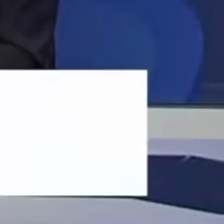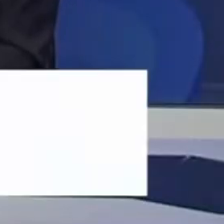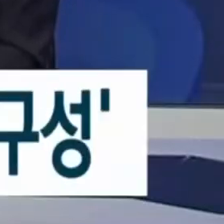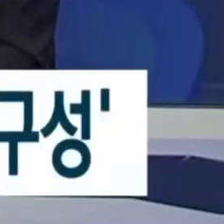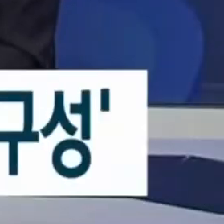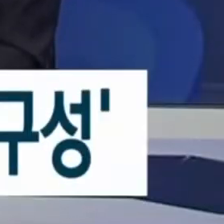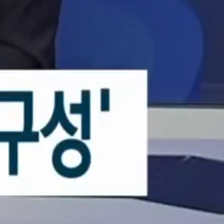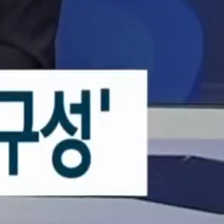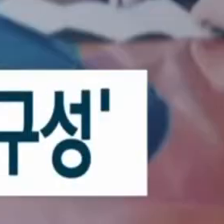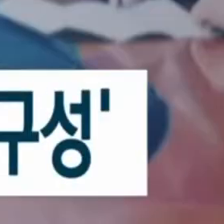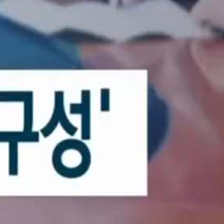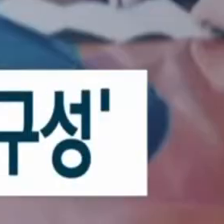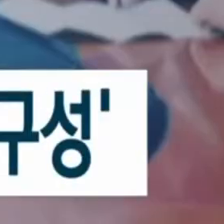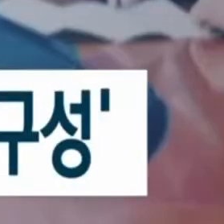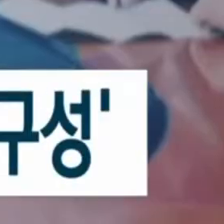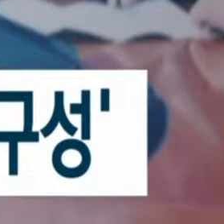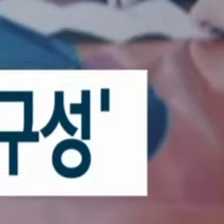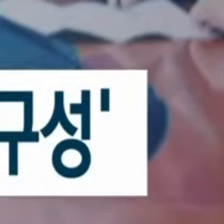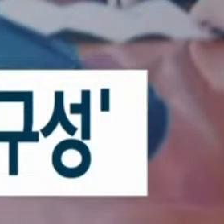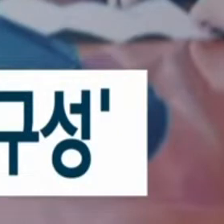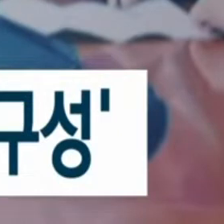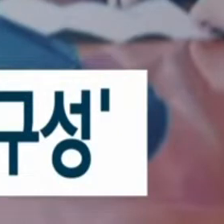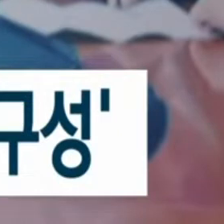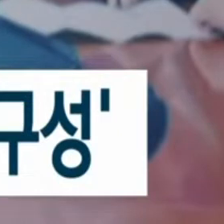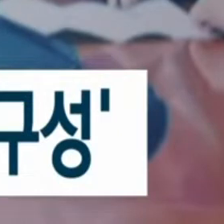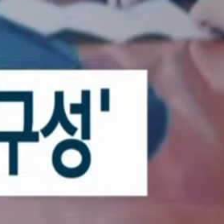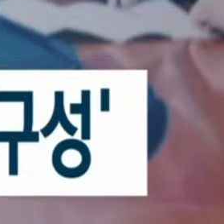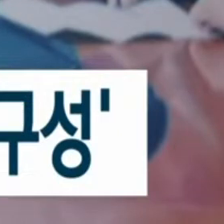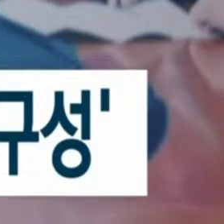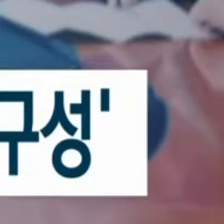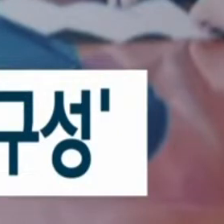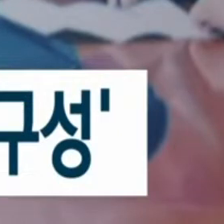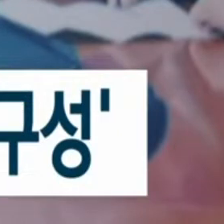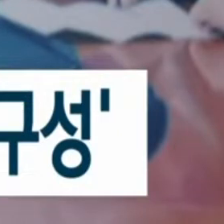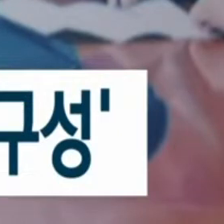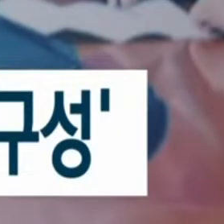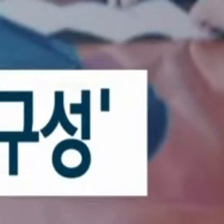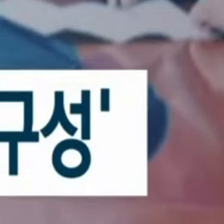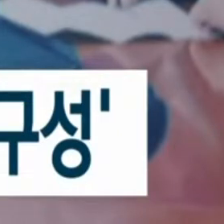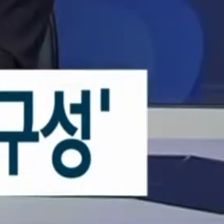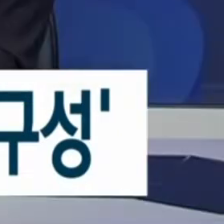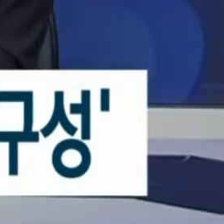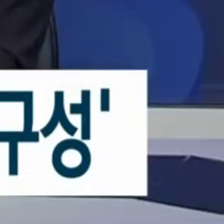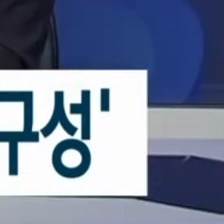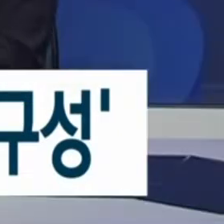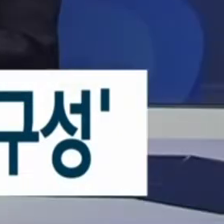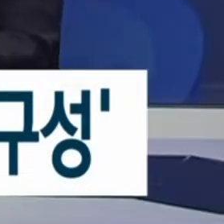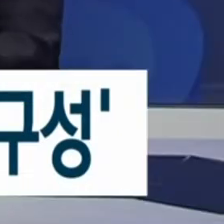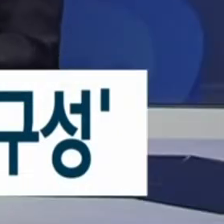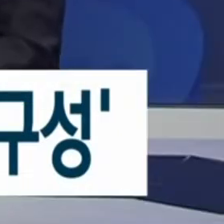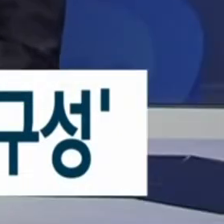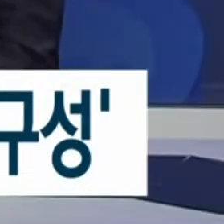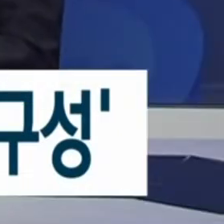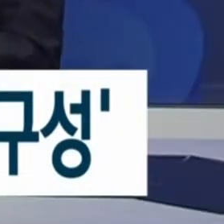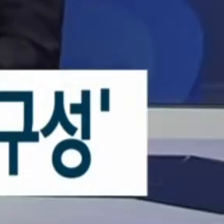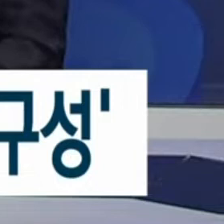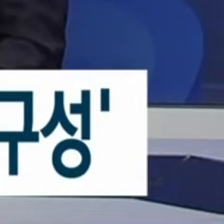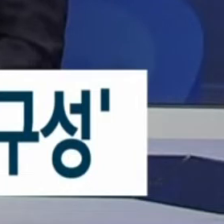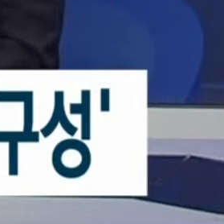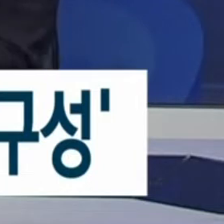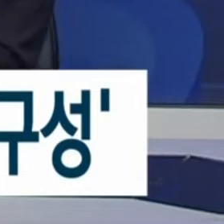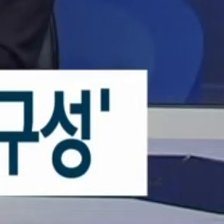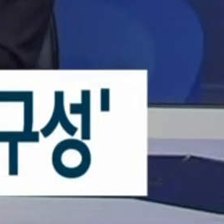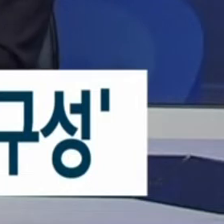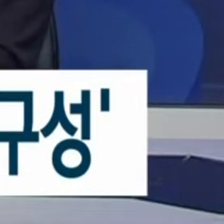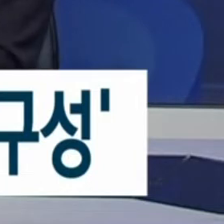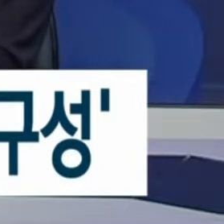더불어민주당 당대표 경선에 출마한 강훈식 의원은 TV쇼와의 대담에서 남북 화해를 일군 김대중 전 대통령과 동서 화해를 시켰던 노무현